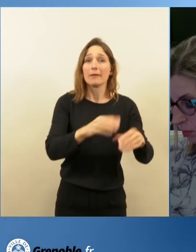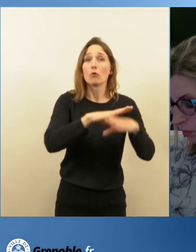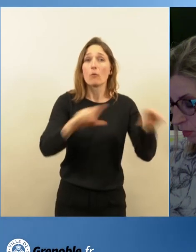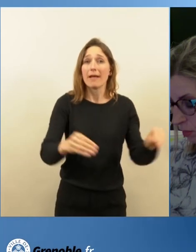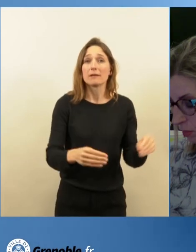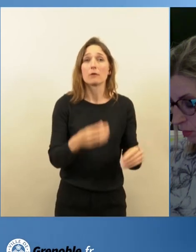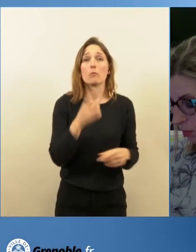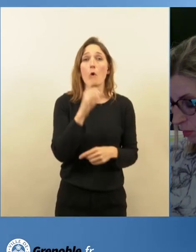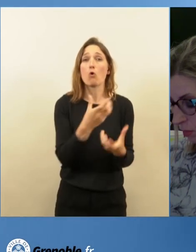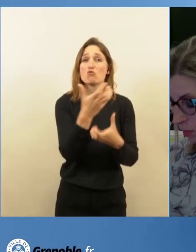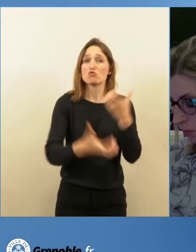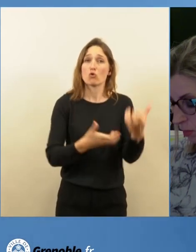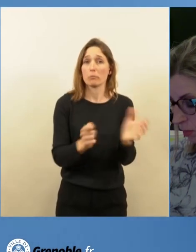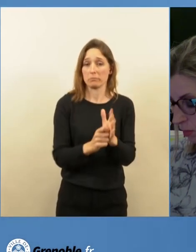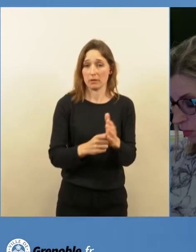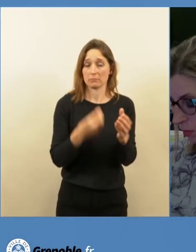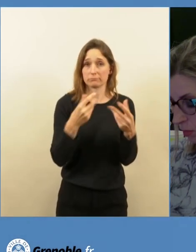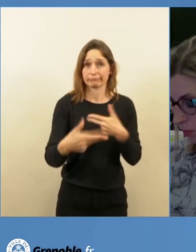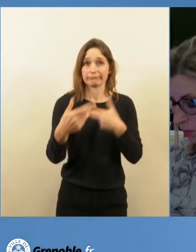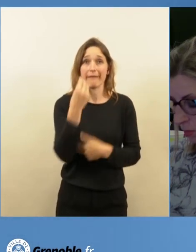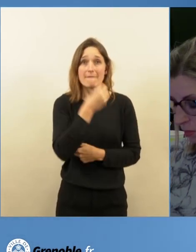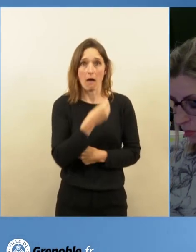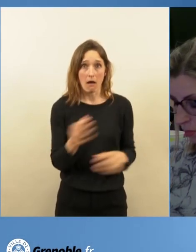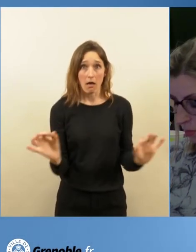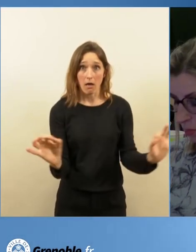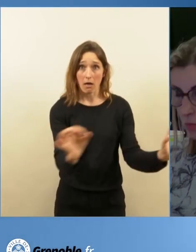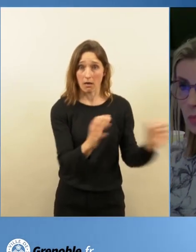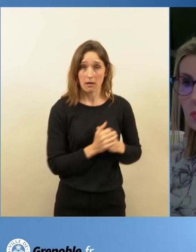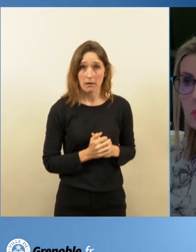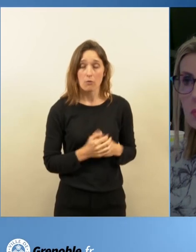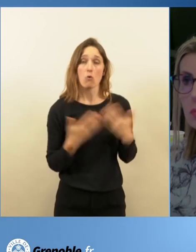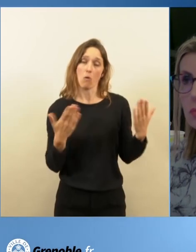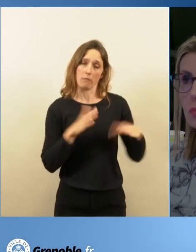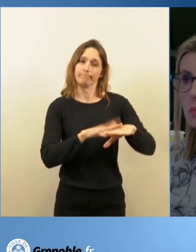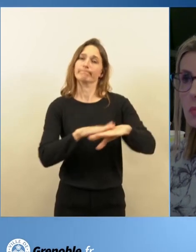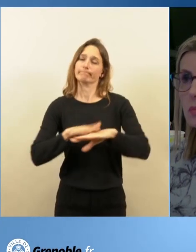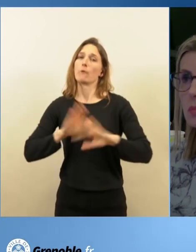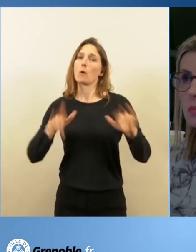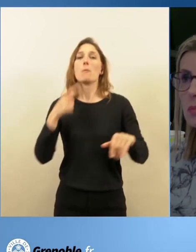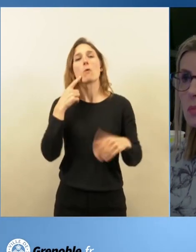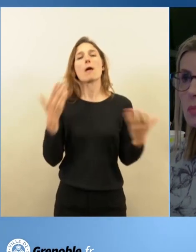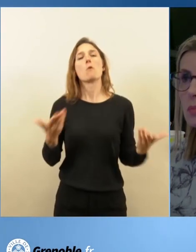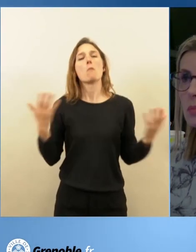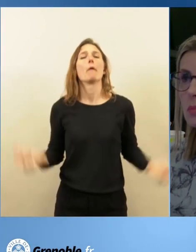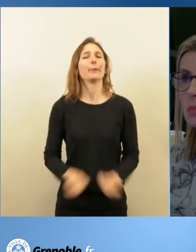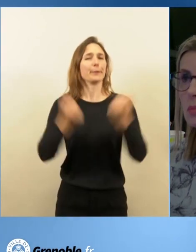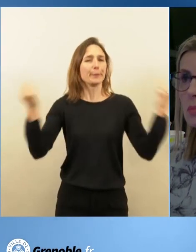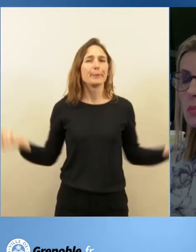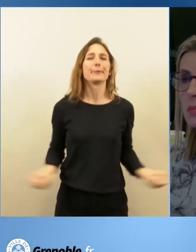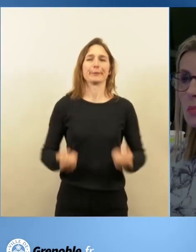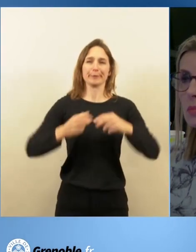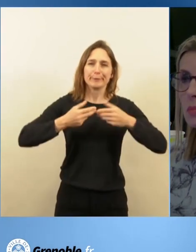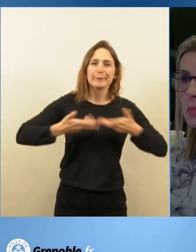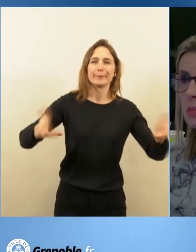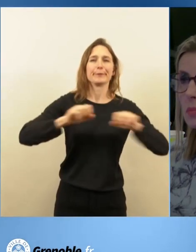cela parce que comme actuellement il y a une grande communication sur ces sujets je veux mettre en garde les